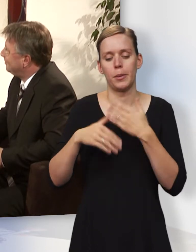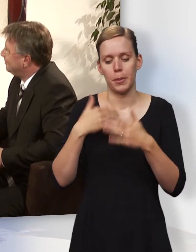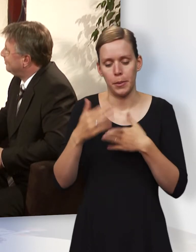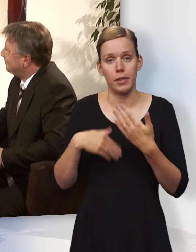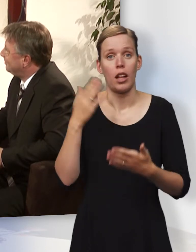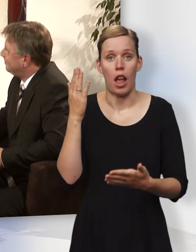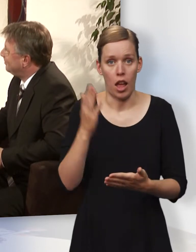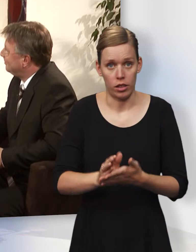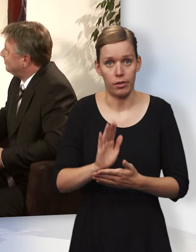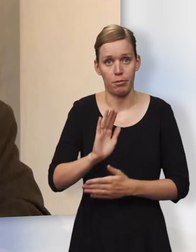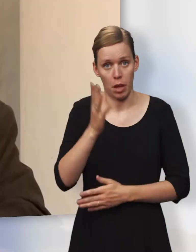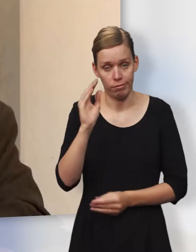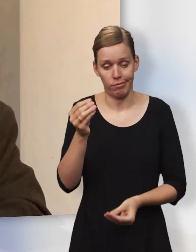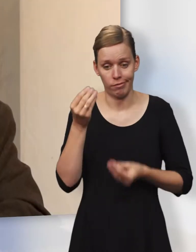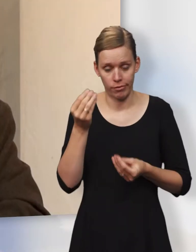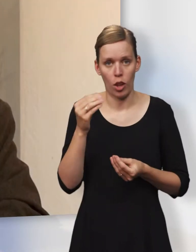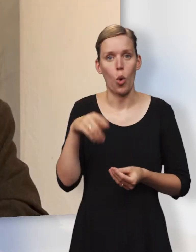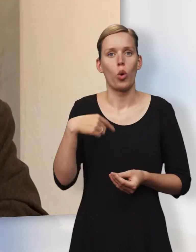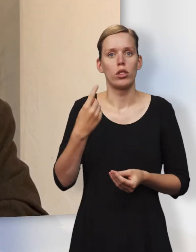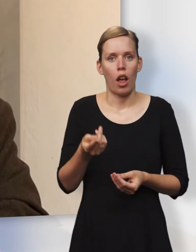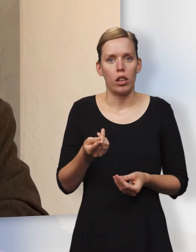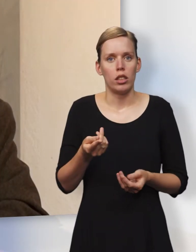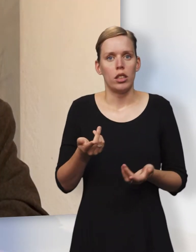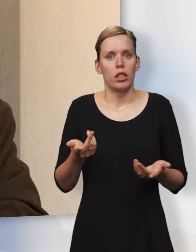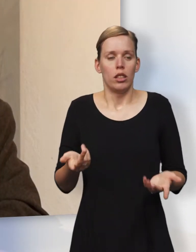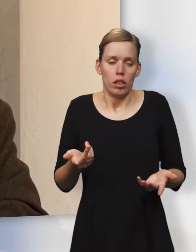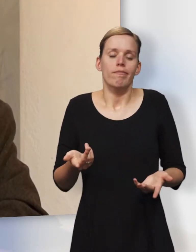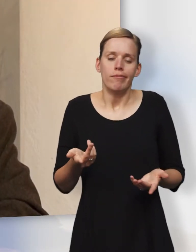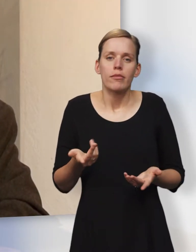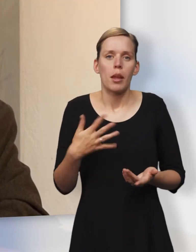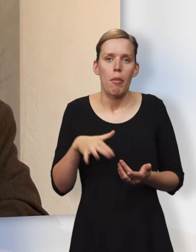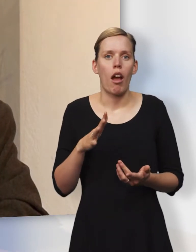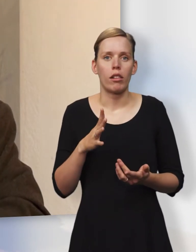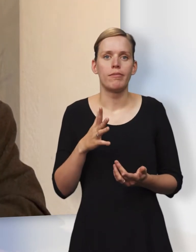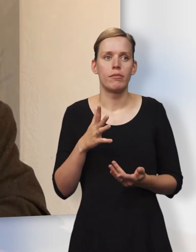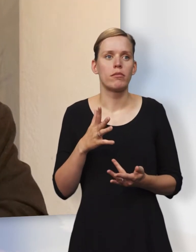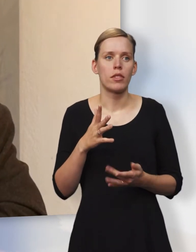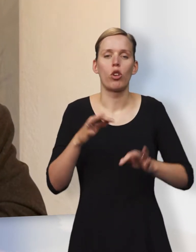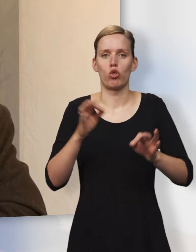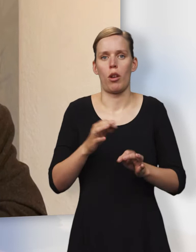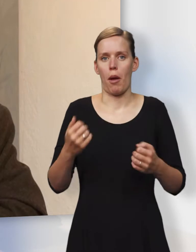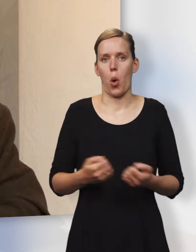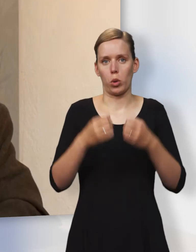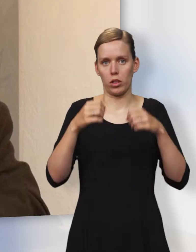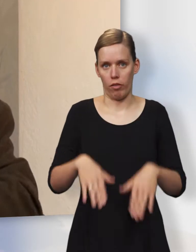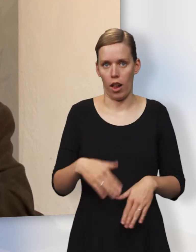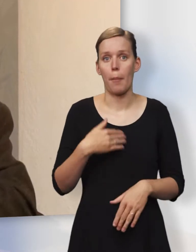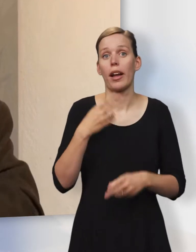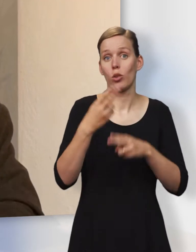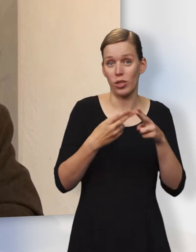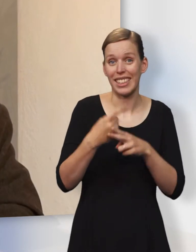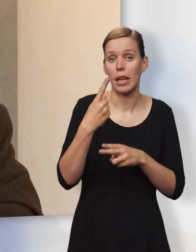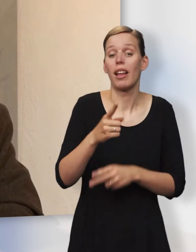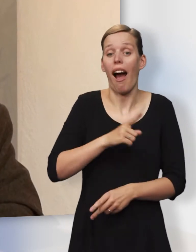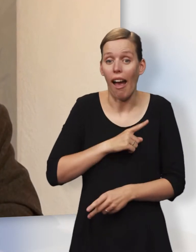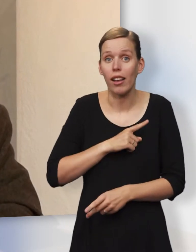zu Ende geführt. Und dann war es ein tragischer Unglücksfall von meinem Cousin, der eigentlich